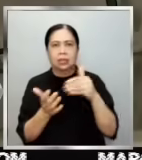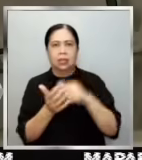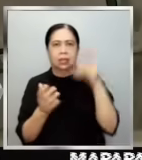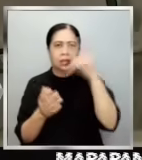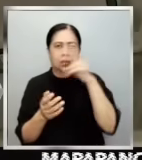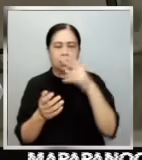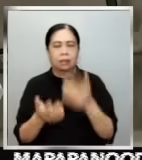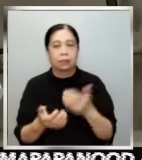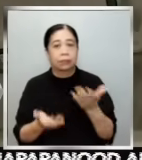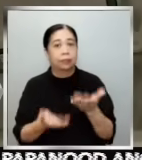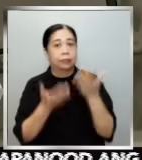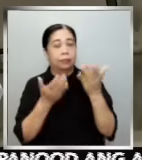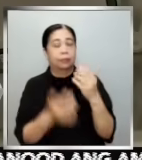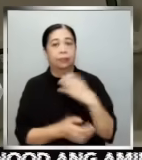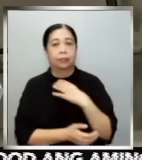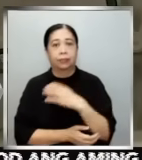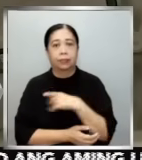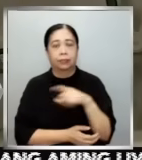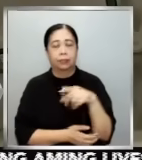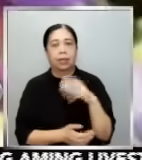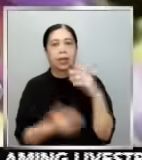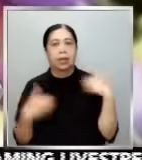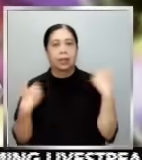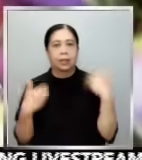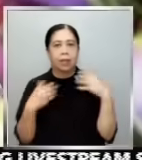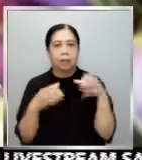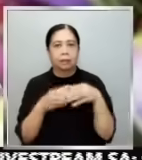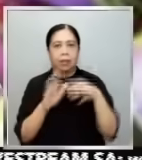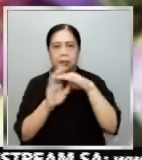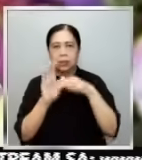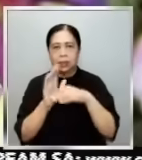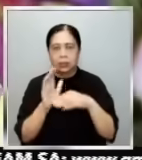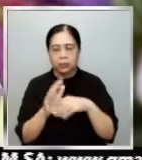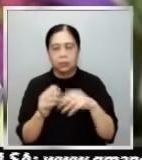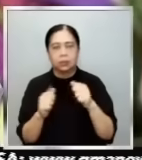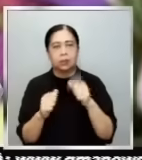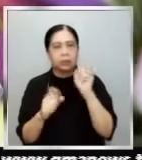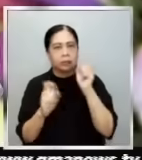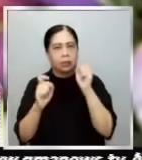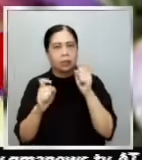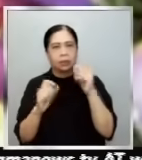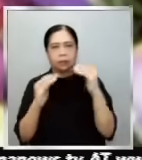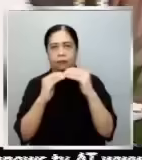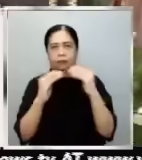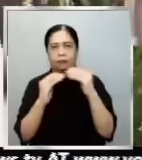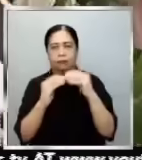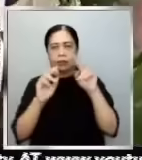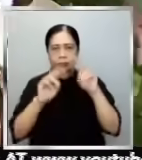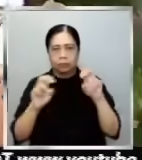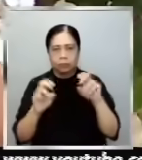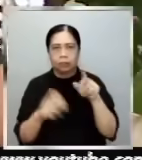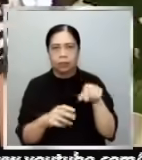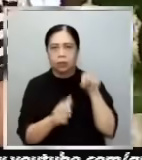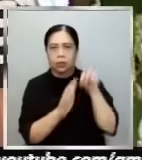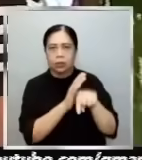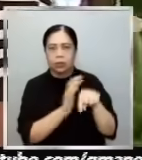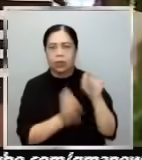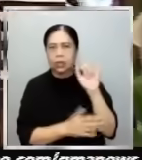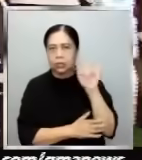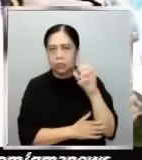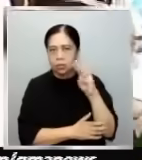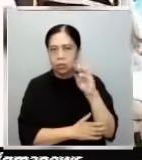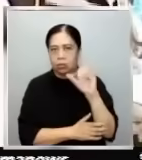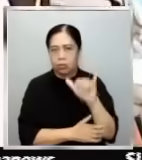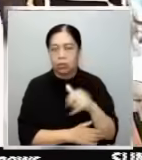ang resolusyon sa camara ang kabataan party para sa mabilis at patas na imbestigasyon sa pagkamatay ni gemboy para sa GMA integrated